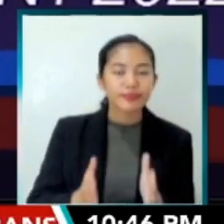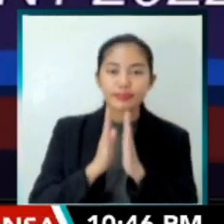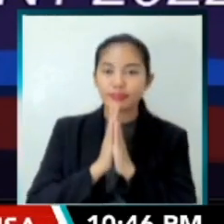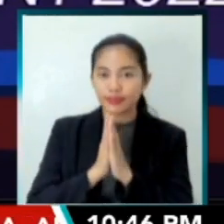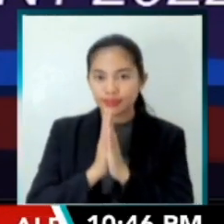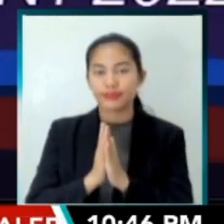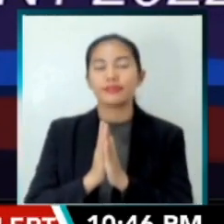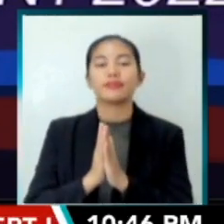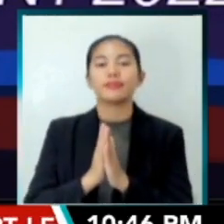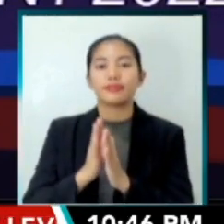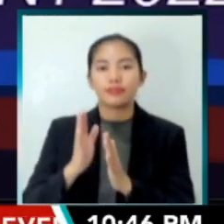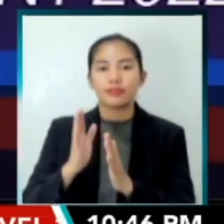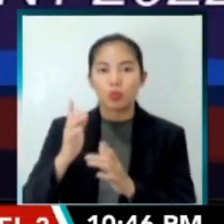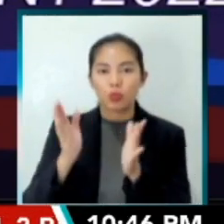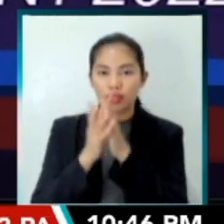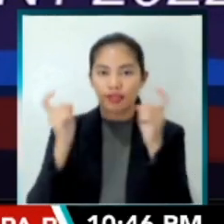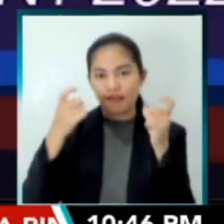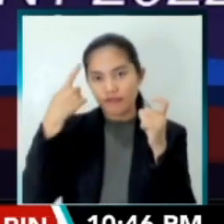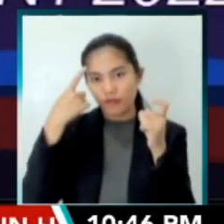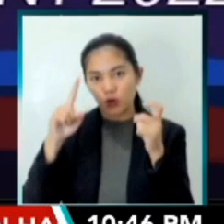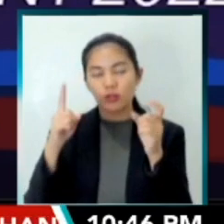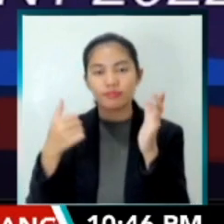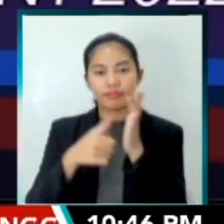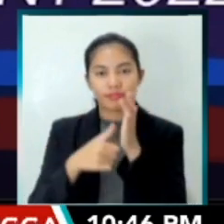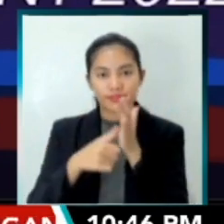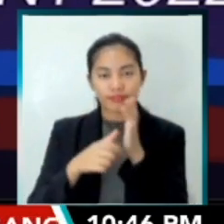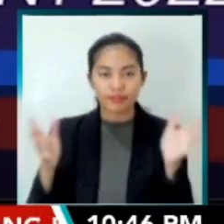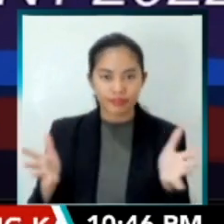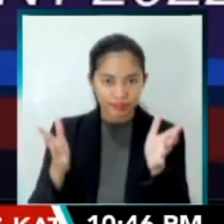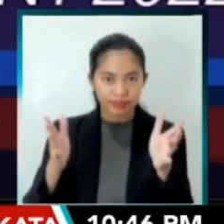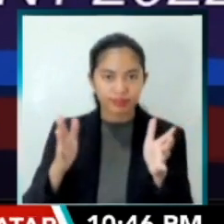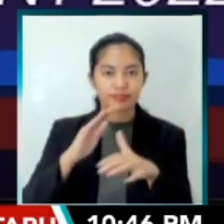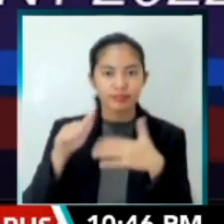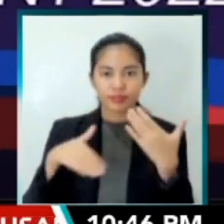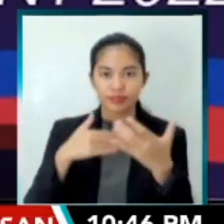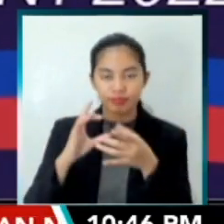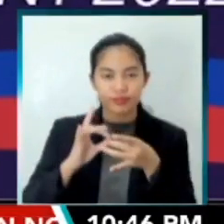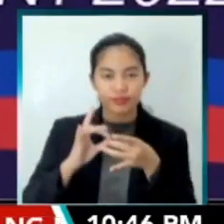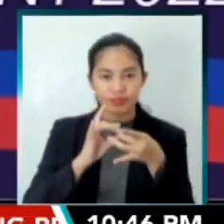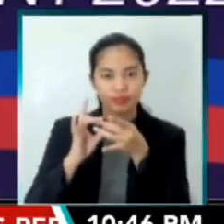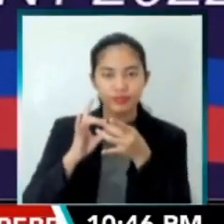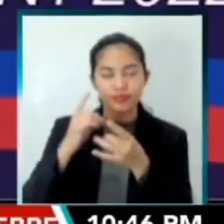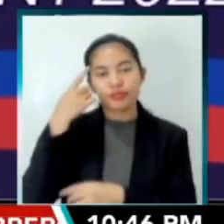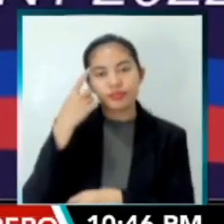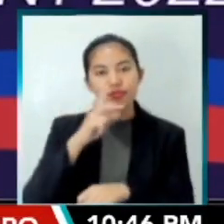eleksyon. Hinikayat niya ang lahat na magkaisa para sa ikabubuti ng bansa.